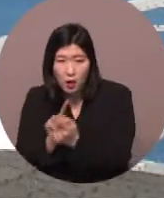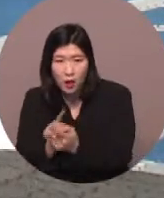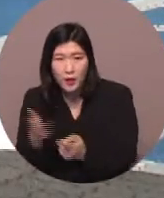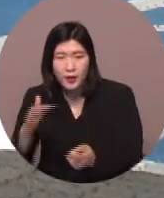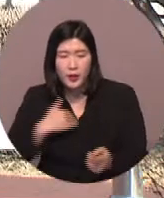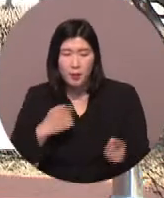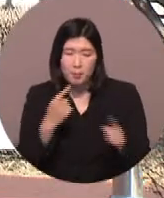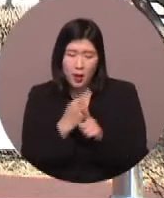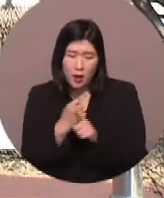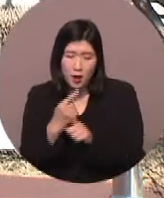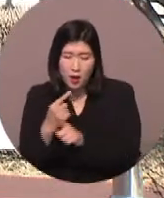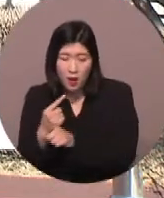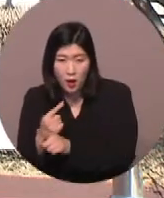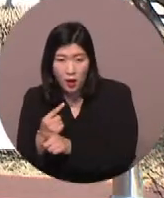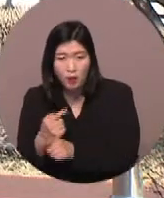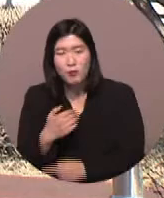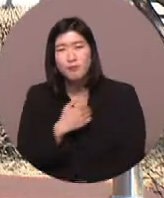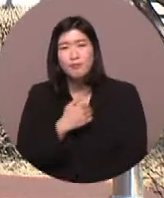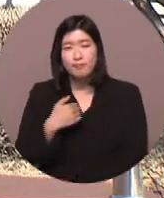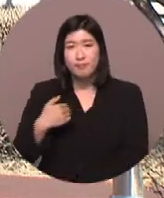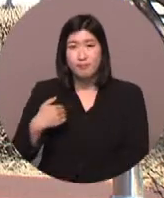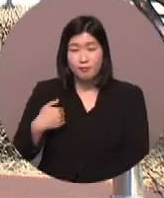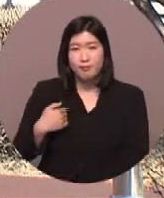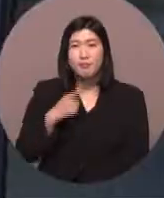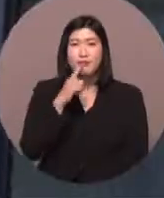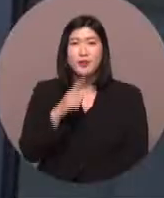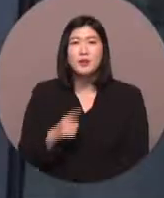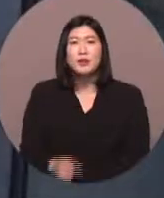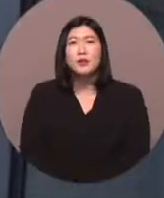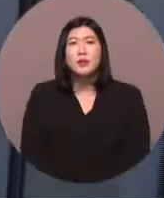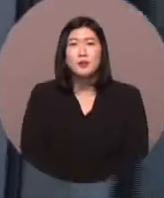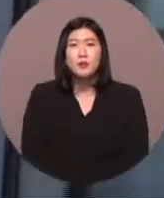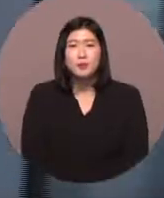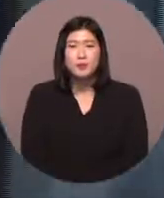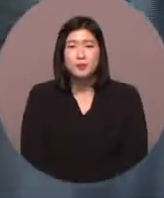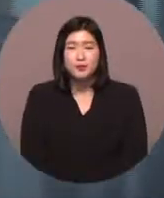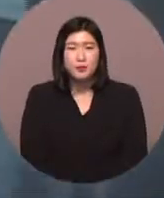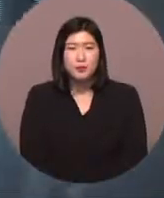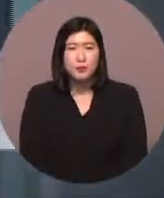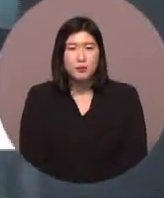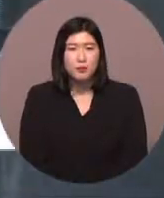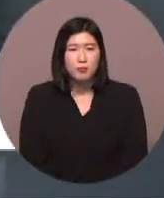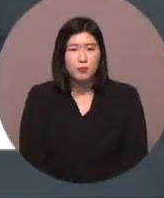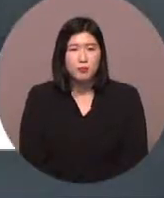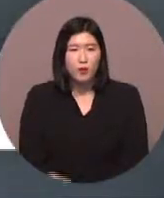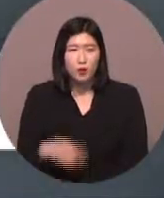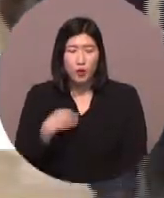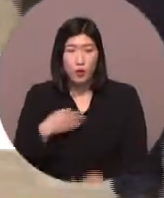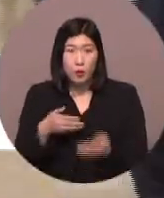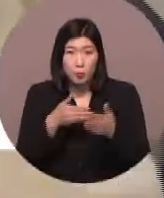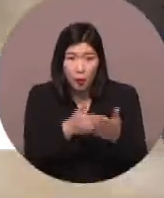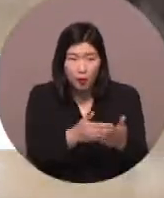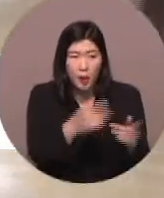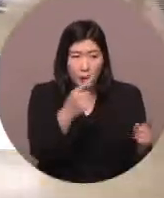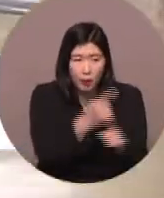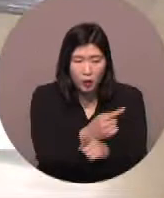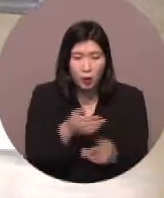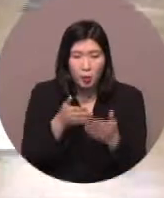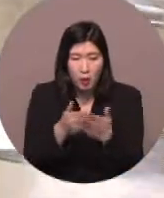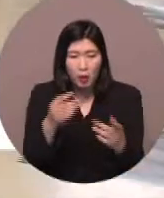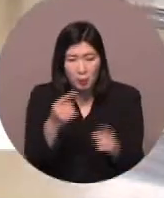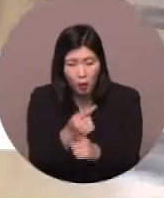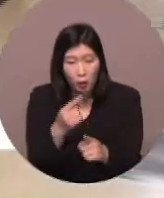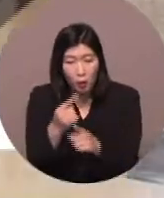얻는 성취감이 최고의 원동력이었습니다. 뭔가 바뀌는 부분들이